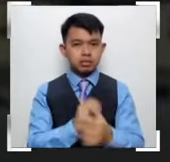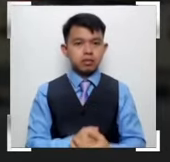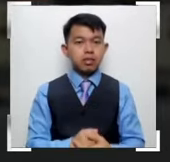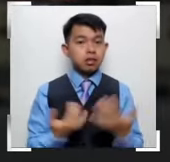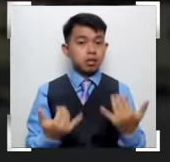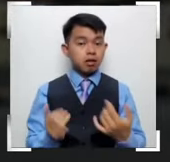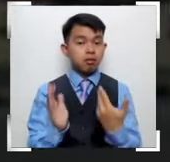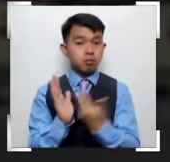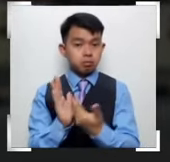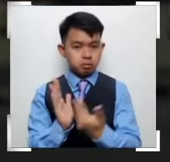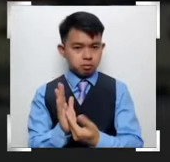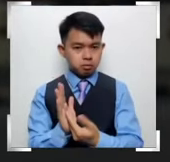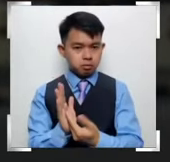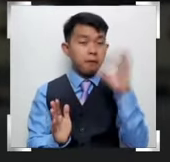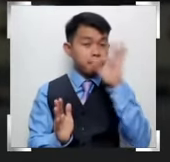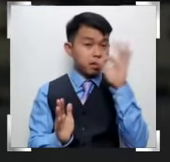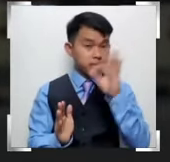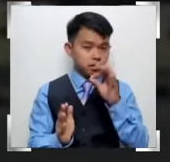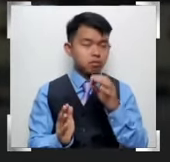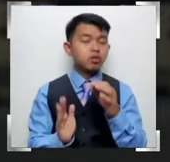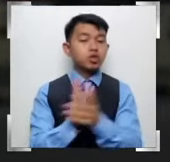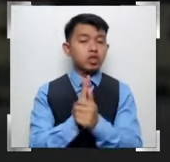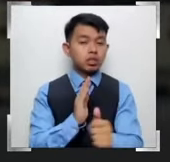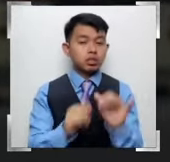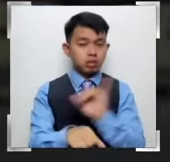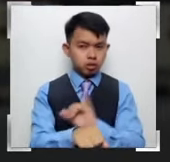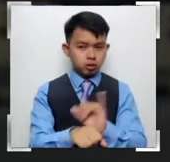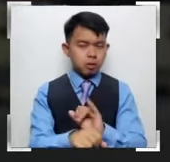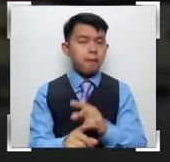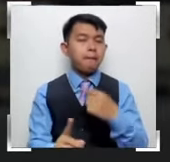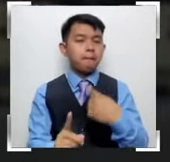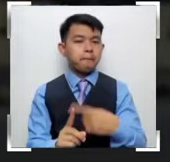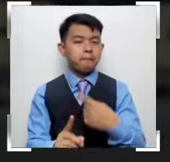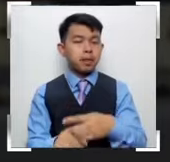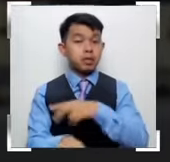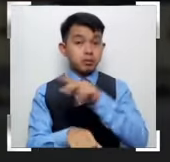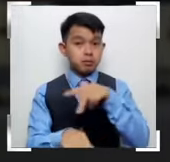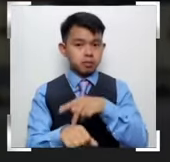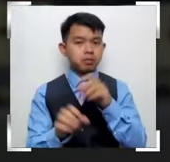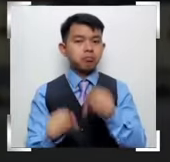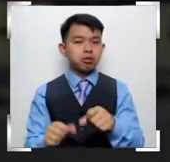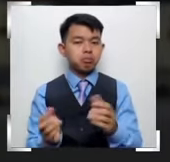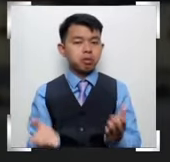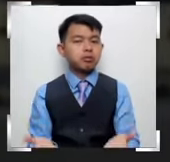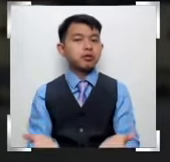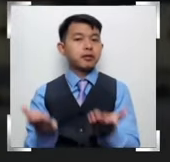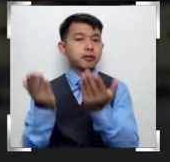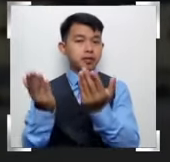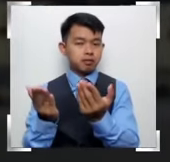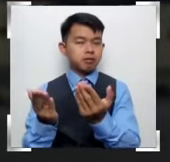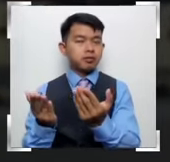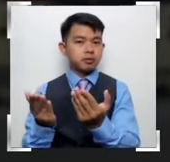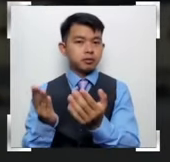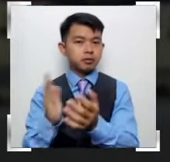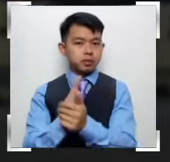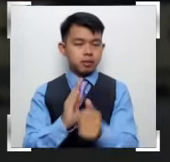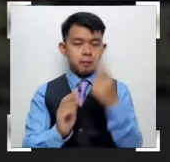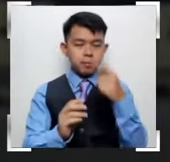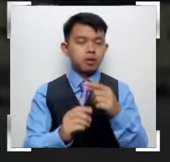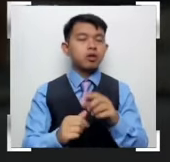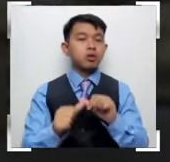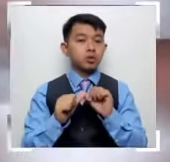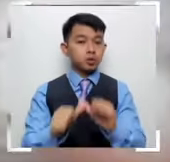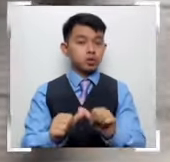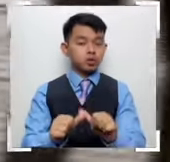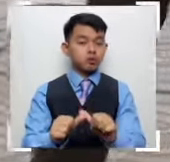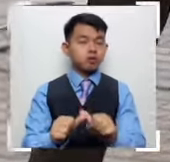at husay, kaya ng Pilipinas na itaas pa ang standard ng ating mga seafarers para mapanatili ang ating number one position sa buong